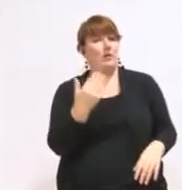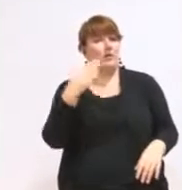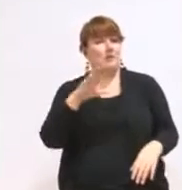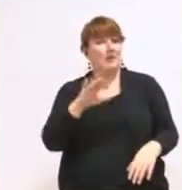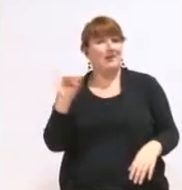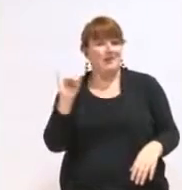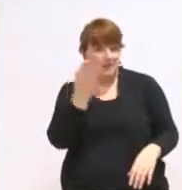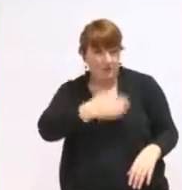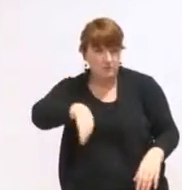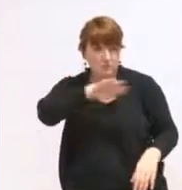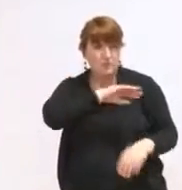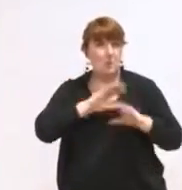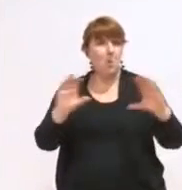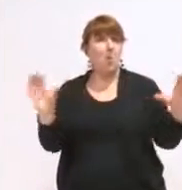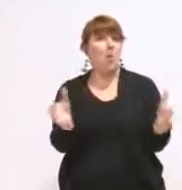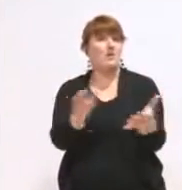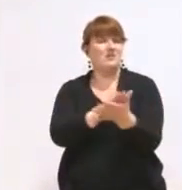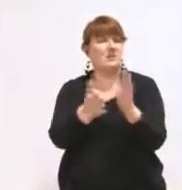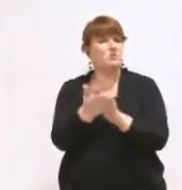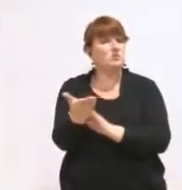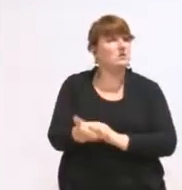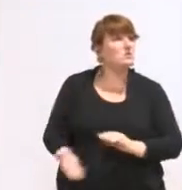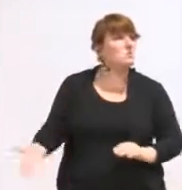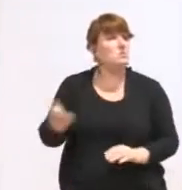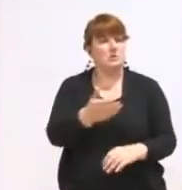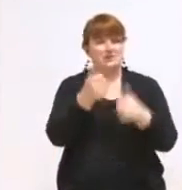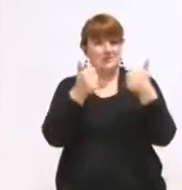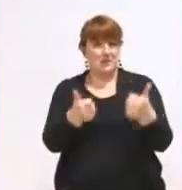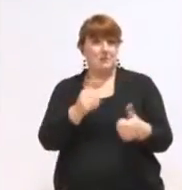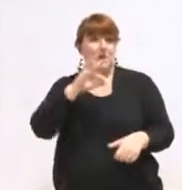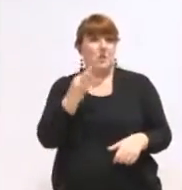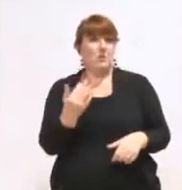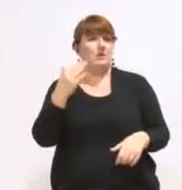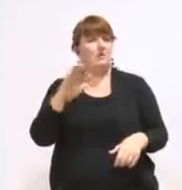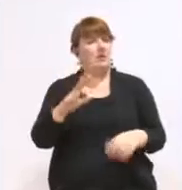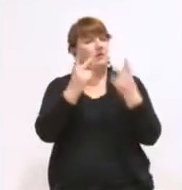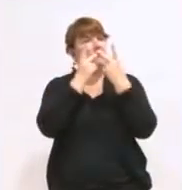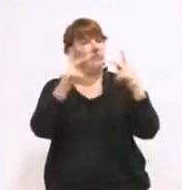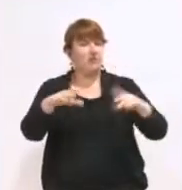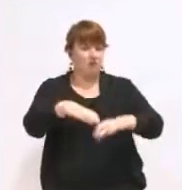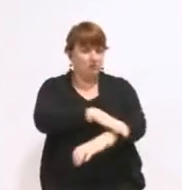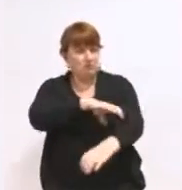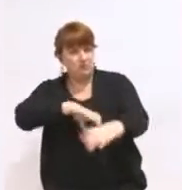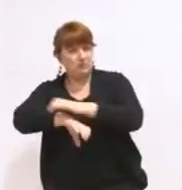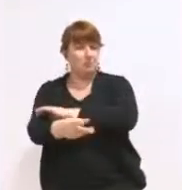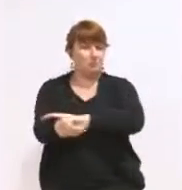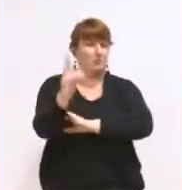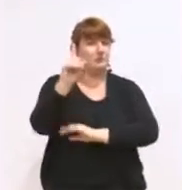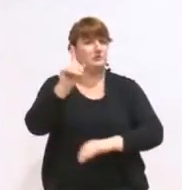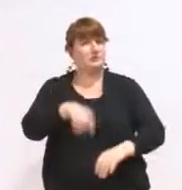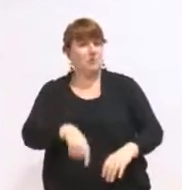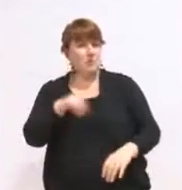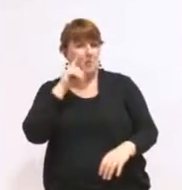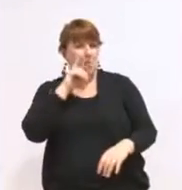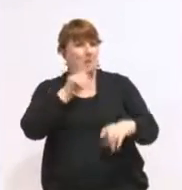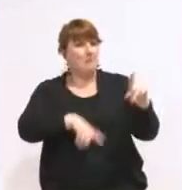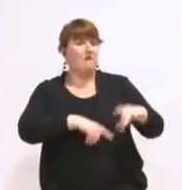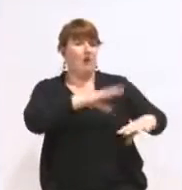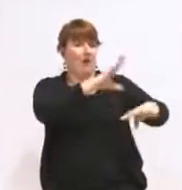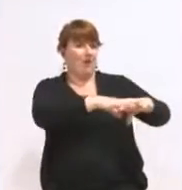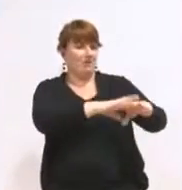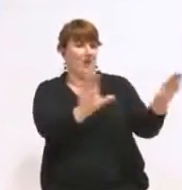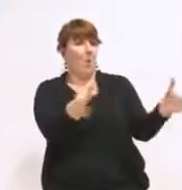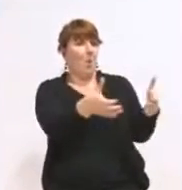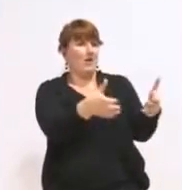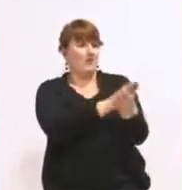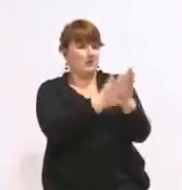collectifs d'associations. C'est très bien, mais on aurait pu attendre que la ville elle soit un peu plus volontariste dans certains secteurs où aujourd'hui il n'y a pas ces collectifs associatifs ou